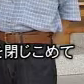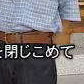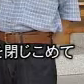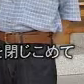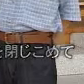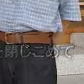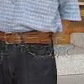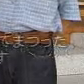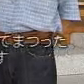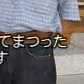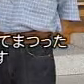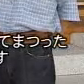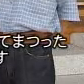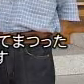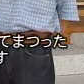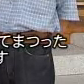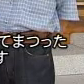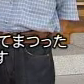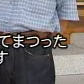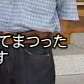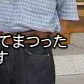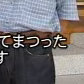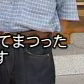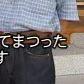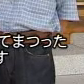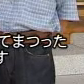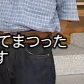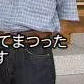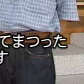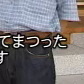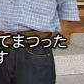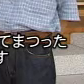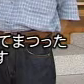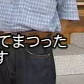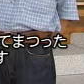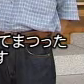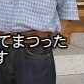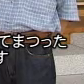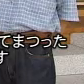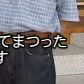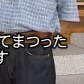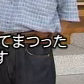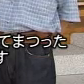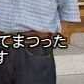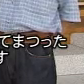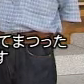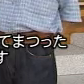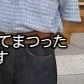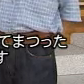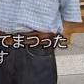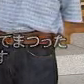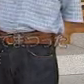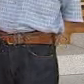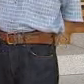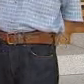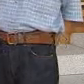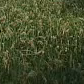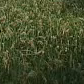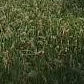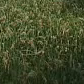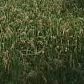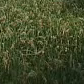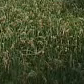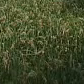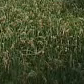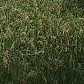鬼を閉じ込めて毘沙門天さんのお像を作って祀ったといったようなお話が伝わっています。